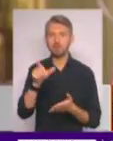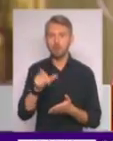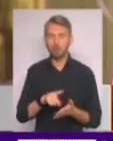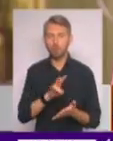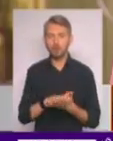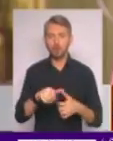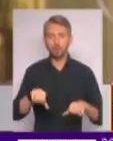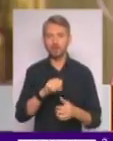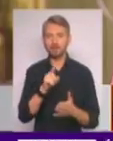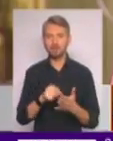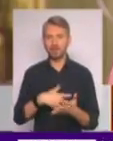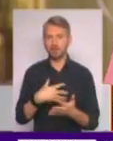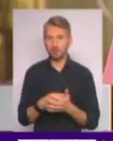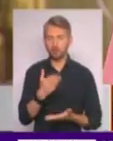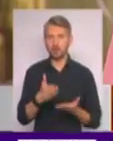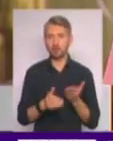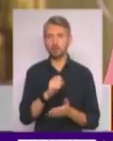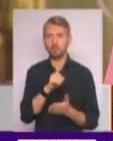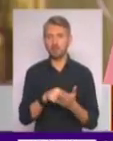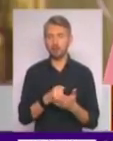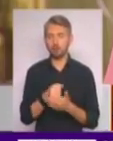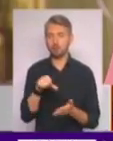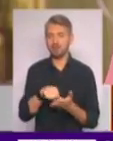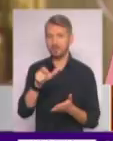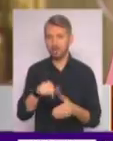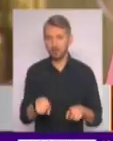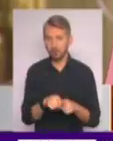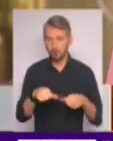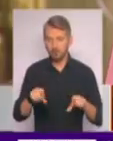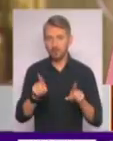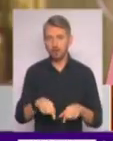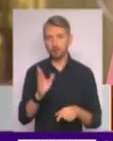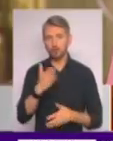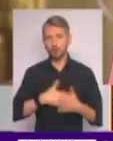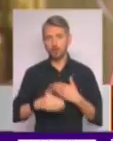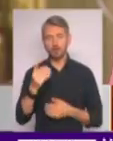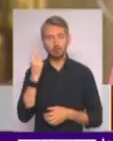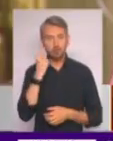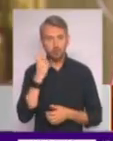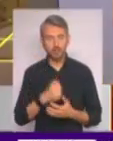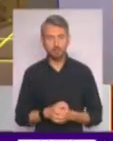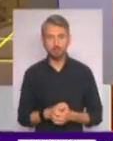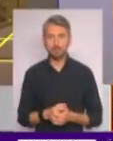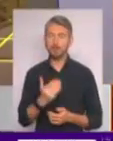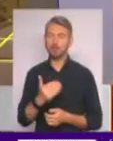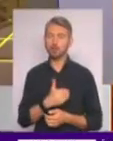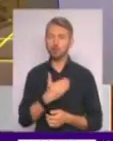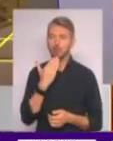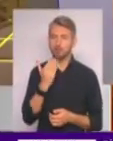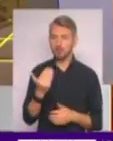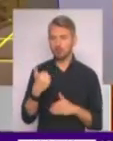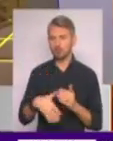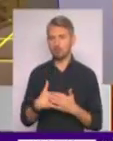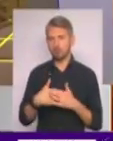питань власності. Якщо запитання саме як до представника цієї комісії, будь ласка, також будемо раді вас почути. У вас, пане Вадим, я хочу запитати, вже